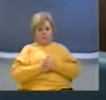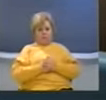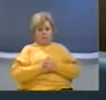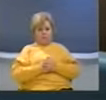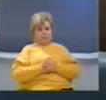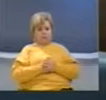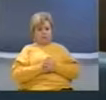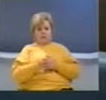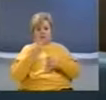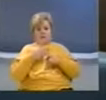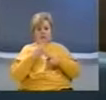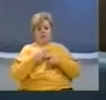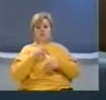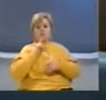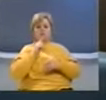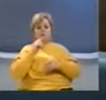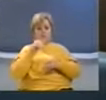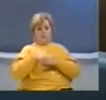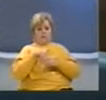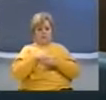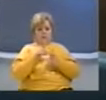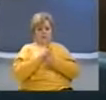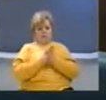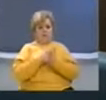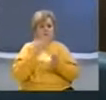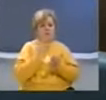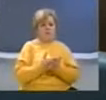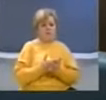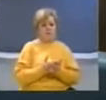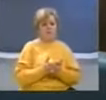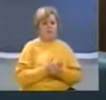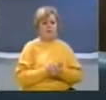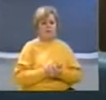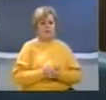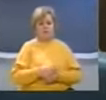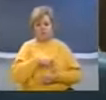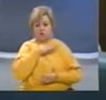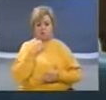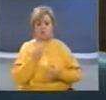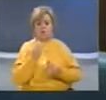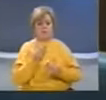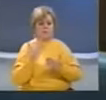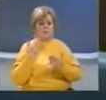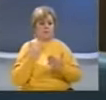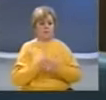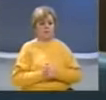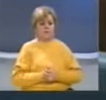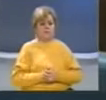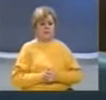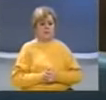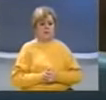kam edhe listën se si kanë votuar deputet në atë kohë, kur drafti ka qenë shumë herë më i mirë se ky që e kemi sot në